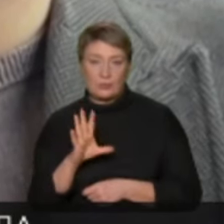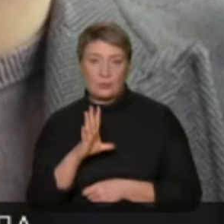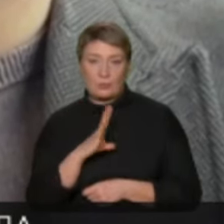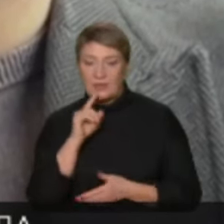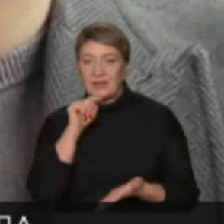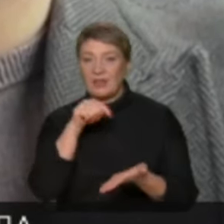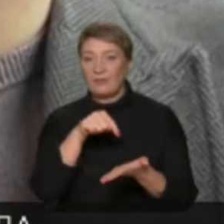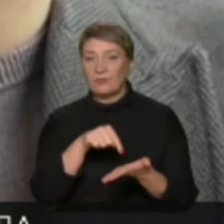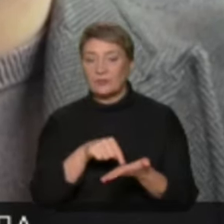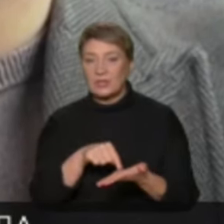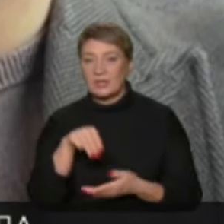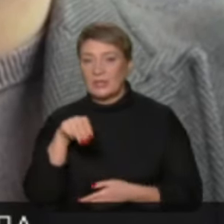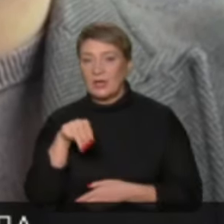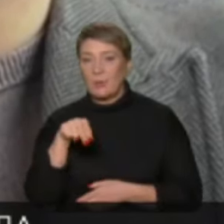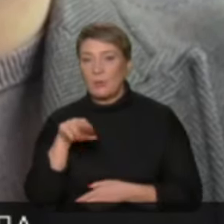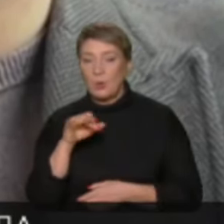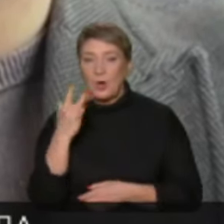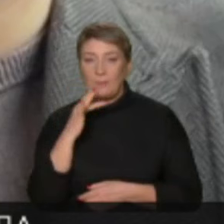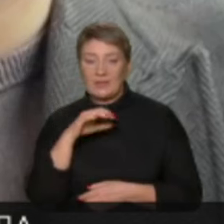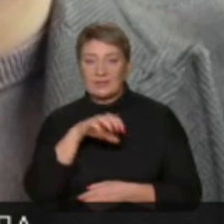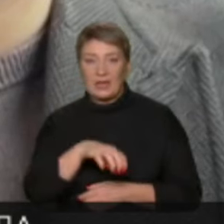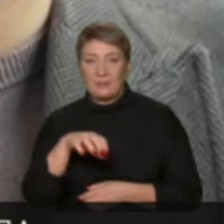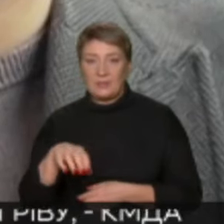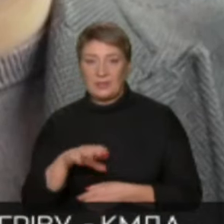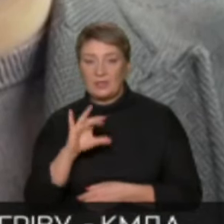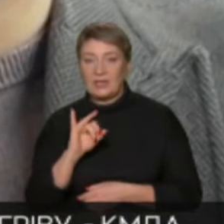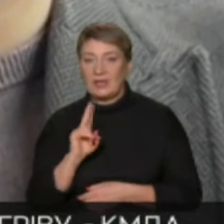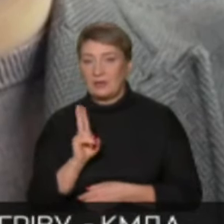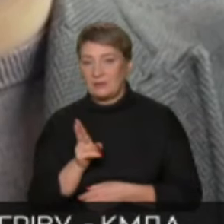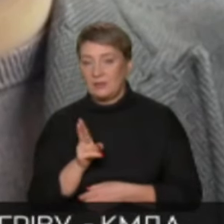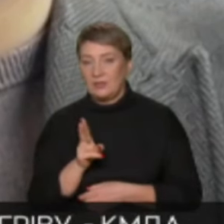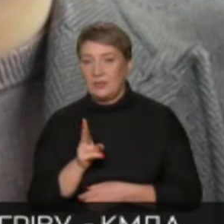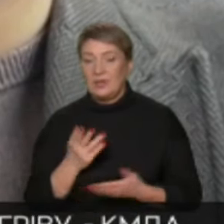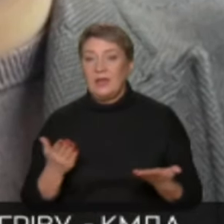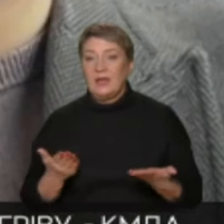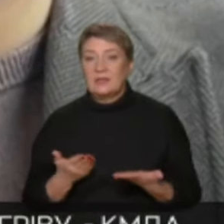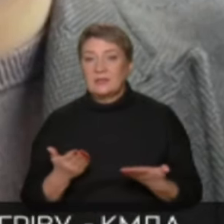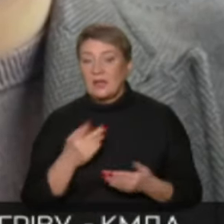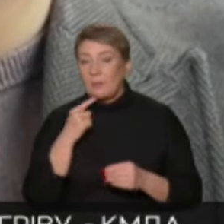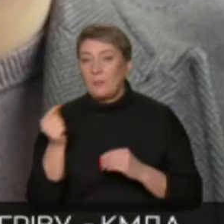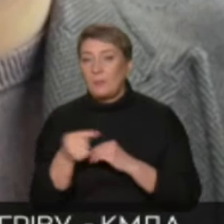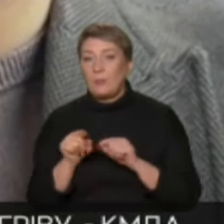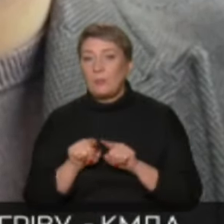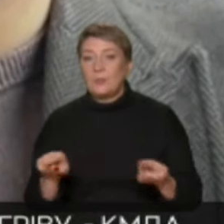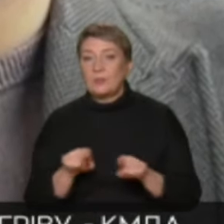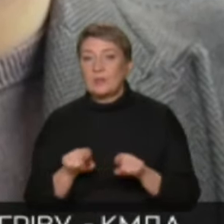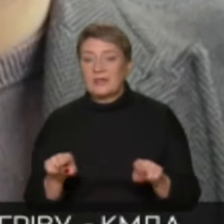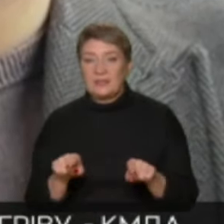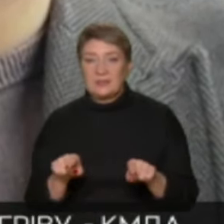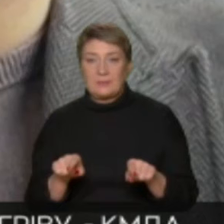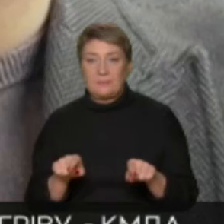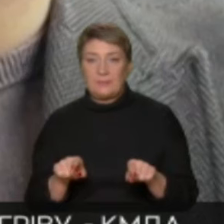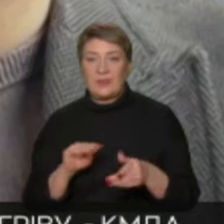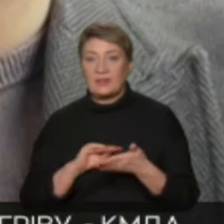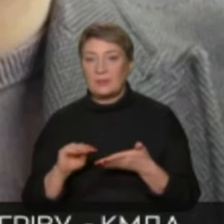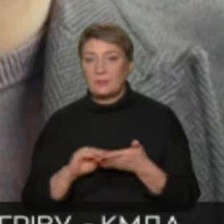по американських об'єктах в Іраку. І навіть як і пропагандистка відома Маргарітка Сіманян, вона написала, ну